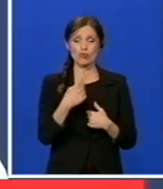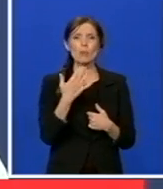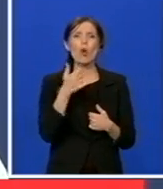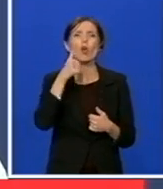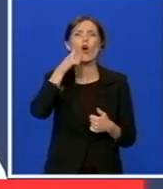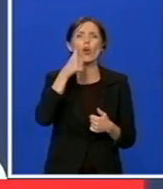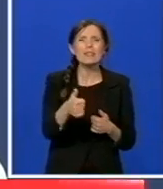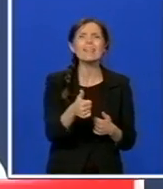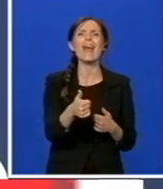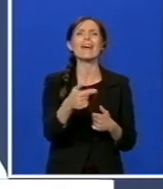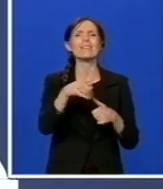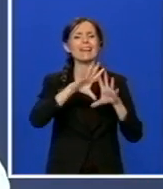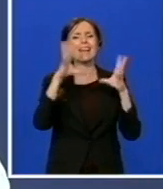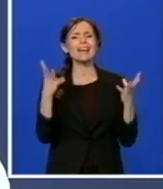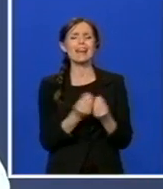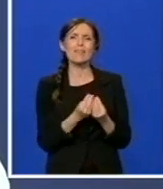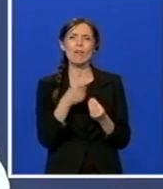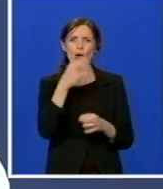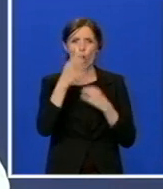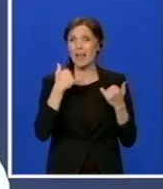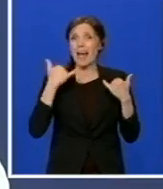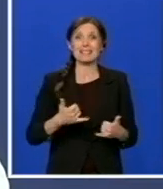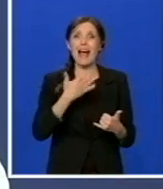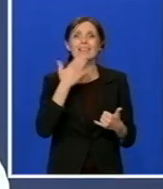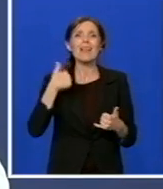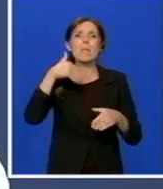po karakteristikama koje ste mi vi rekli, ali